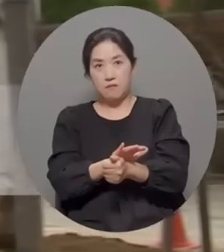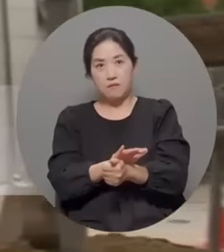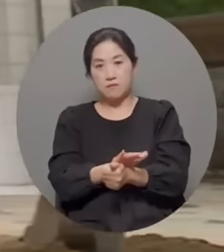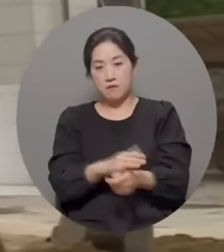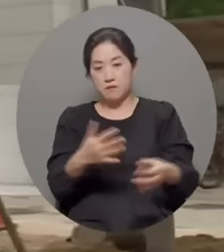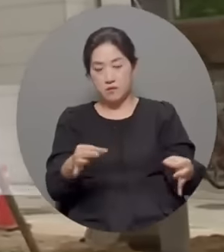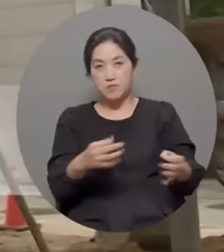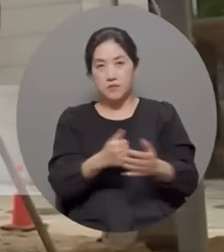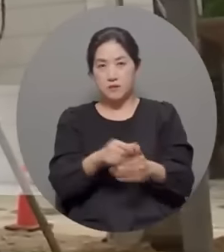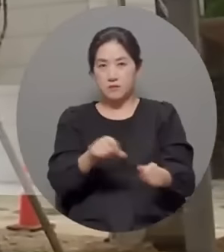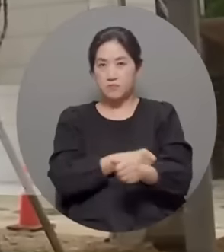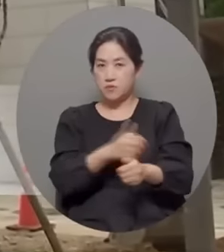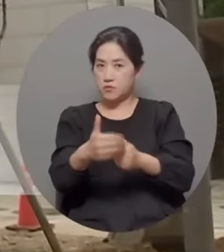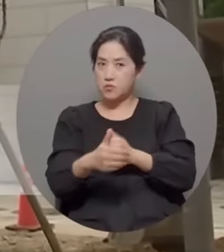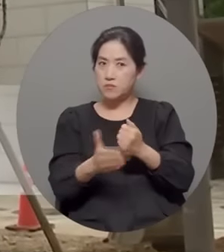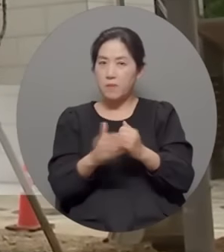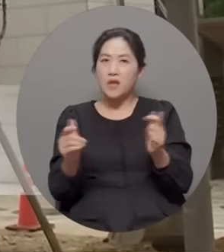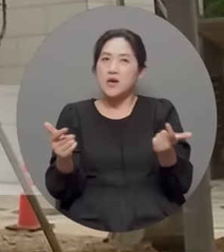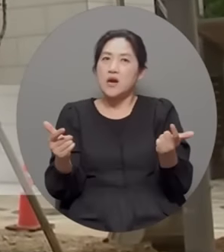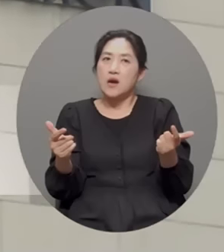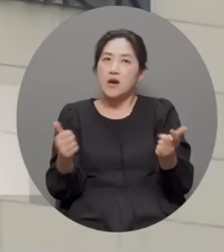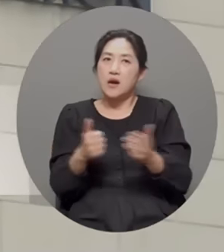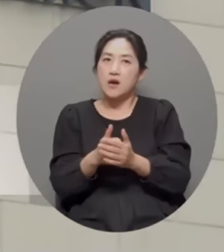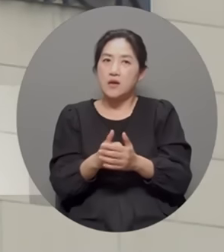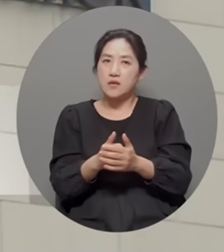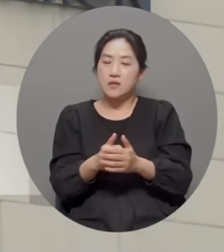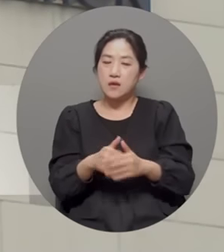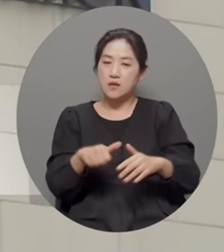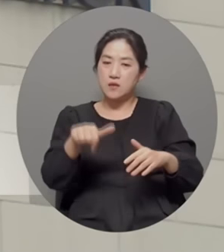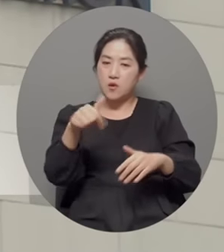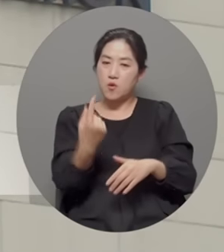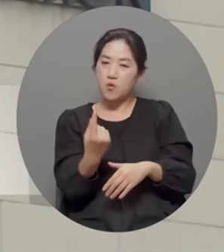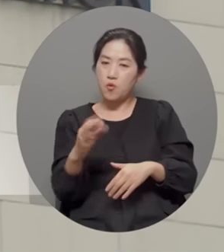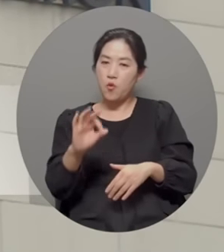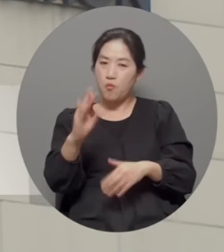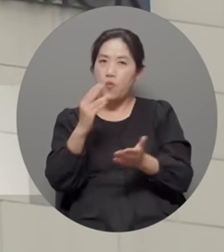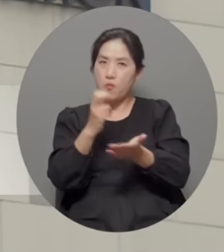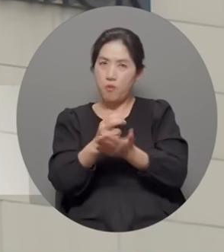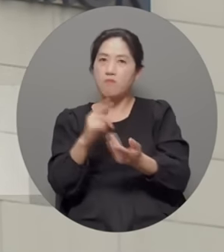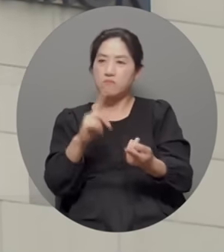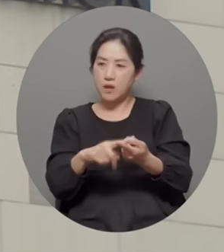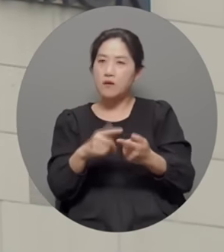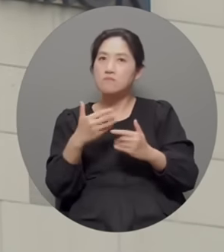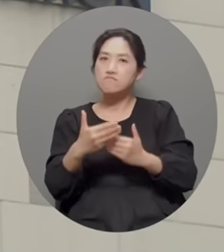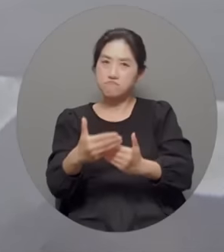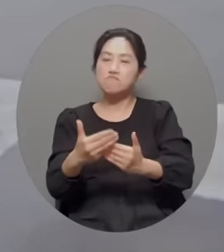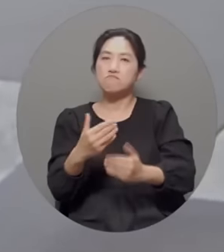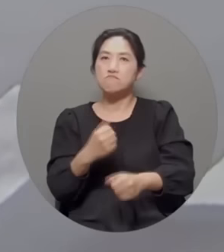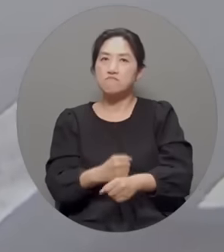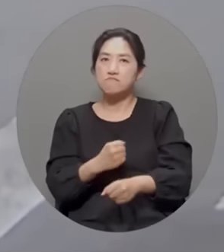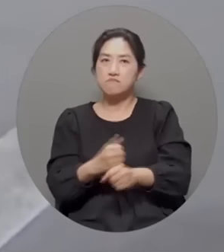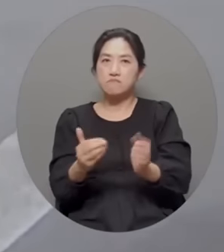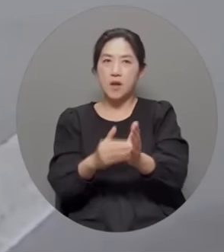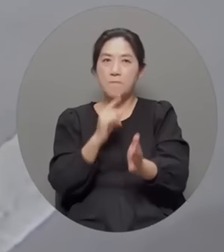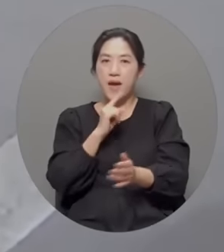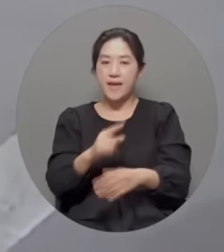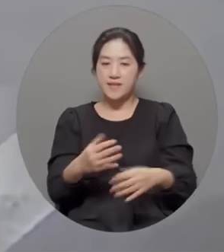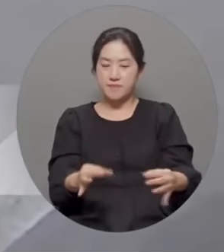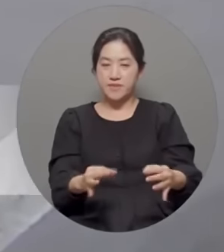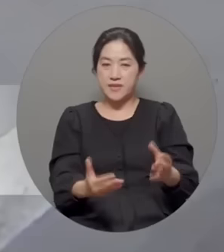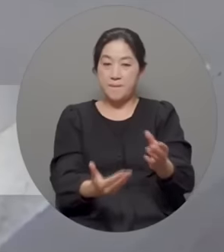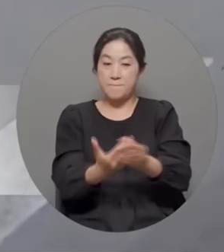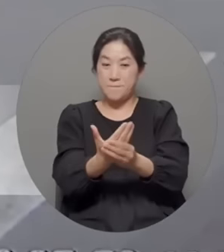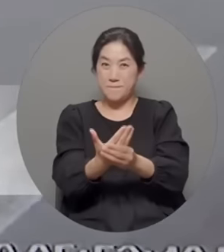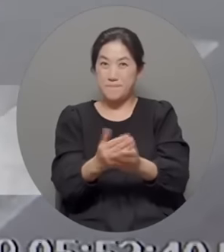씨가 특별히 요청한 건 아니라며 공보 규칙에 맞게 절차를 진행했다고 설명했습니다. 김 씨는 사고 다음